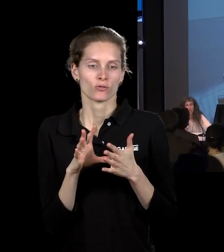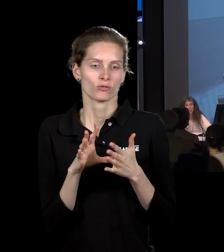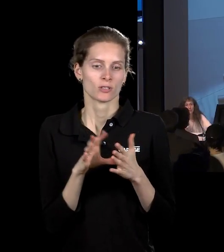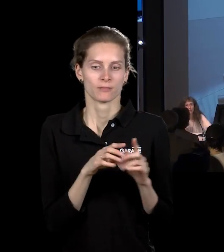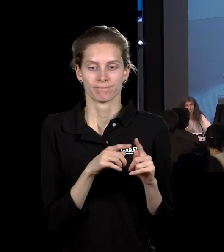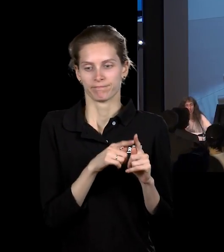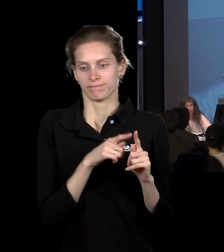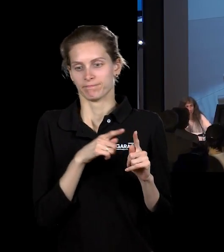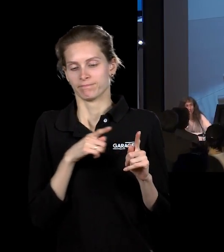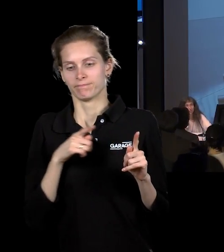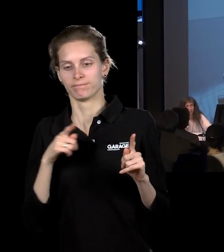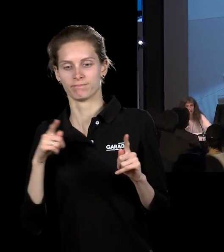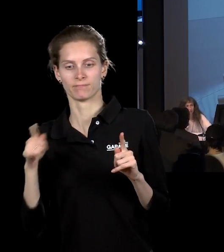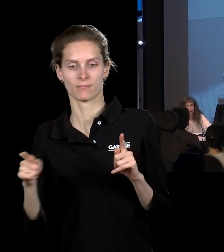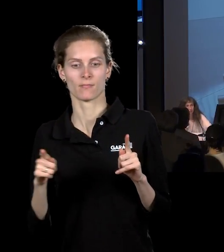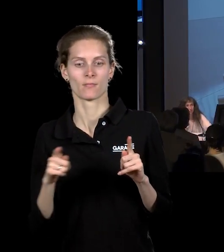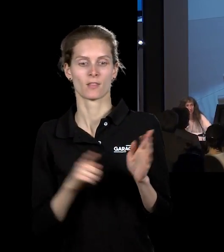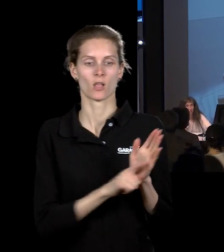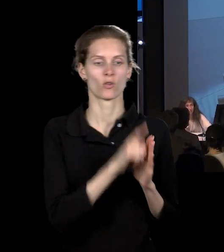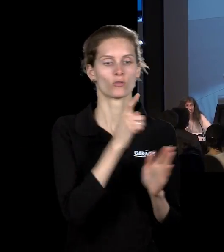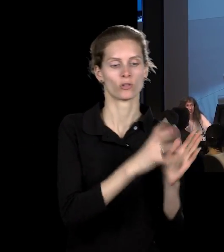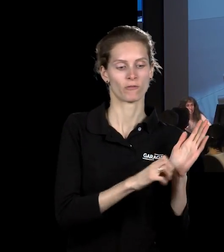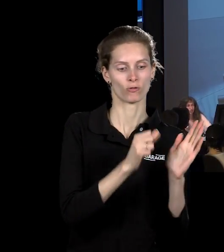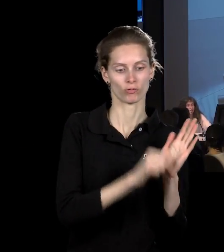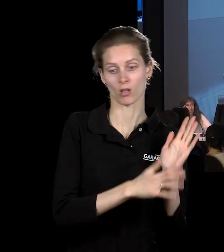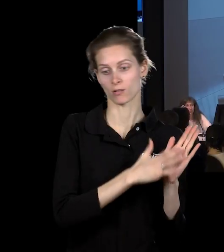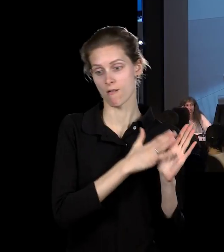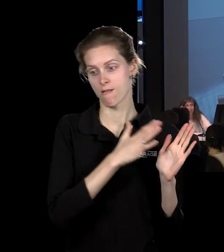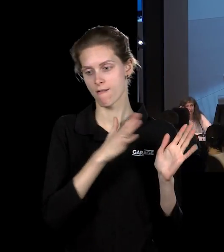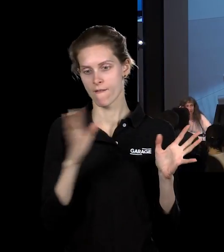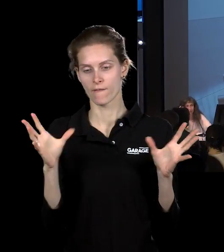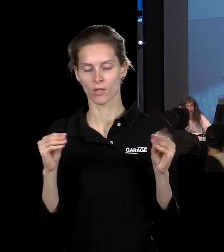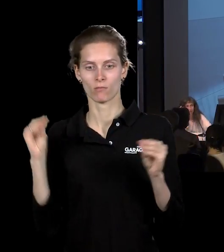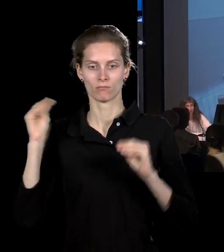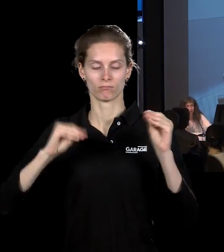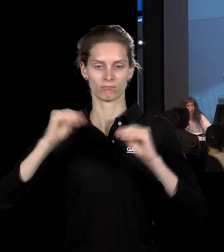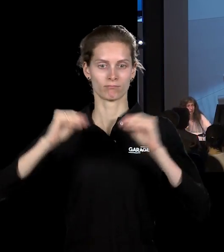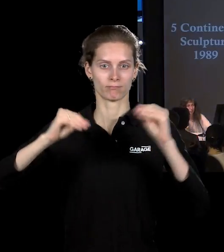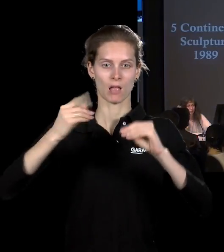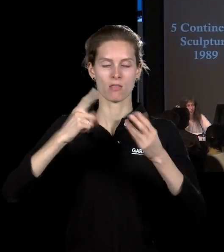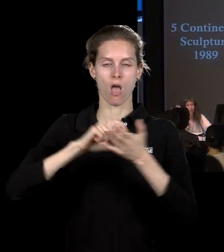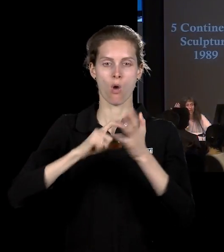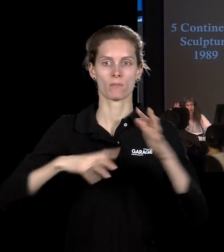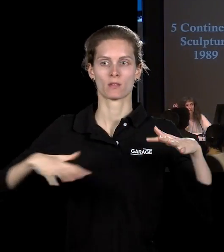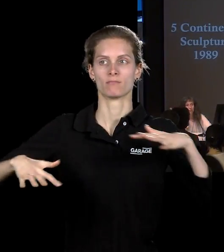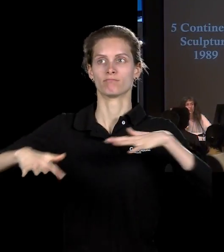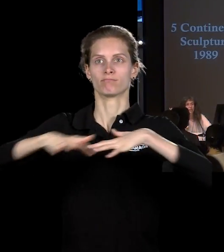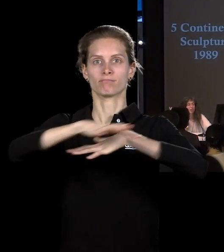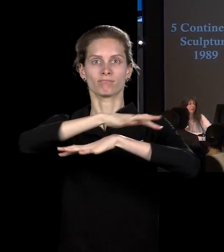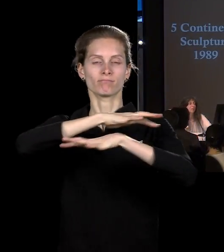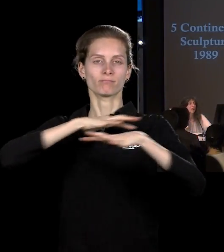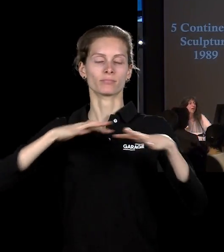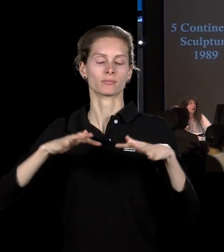60-х годов, если все эти мультипли положить в одной комнате, то они, наверное, должны образовать что-то в этом роде. Вот такое вот, как бы, то, что он начал делать